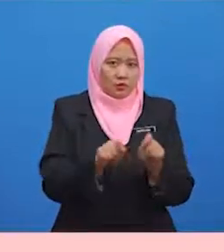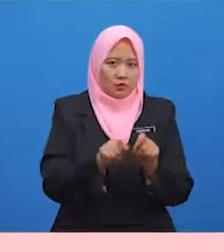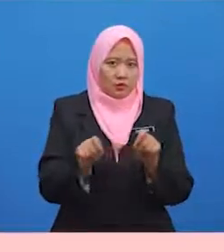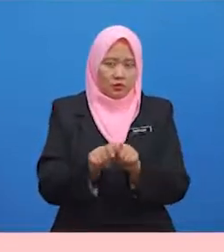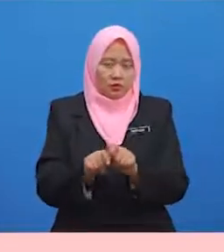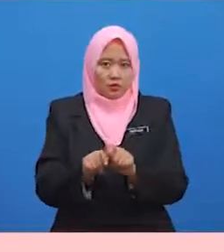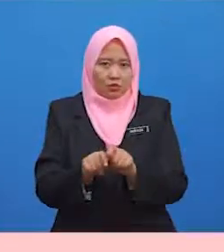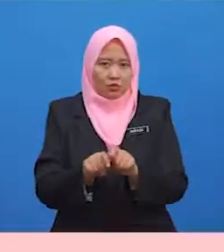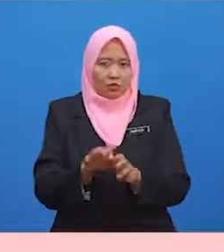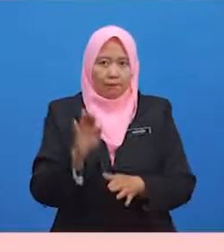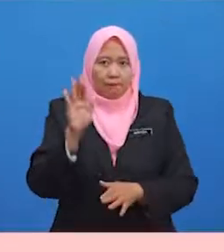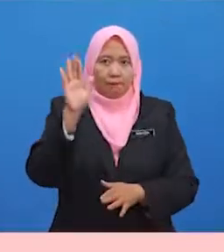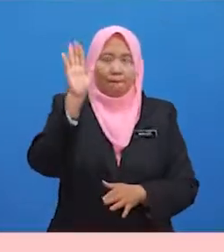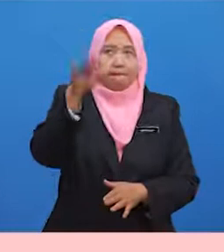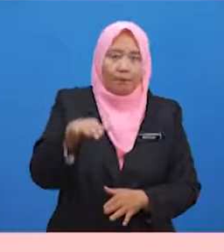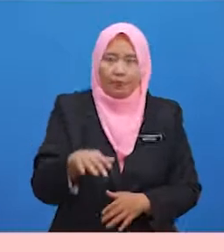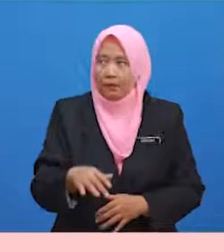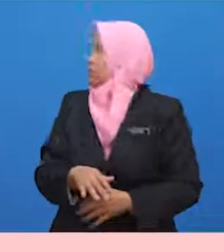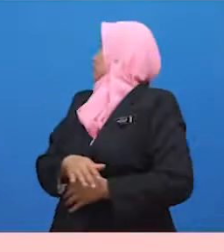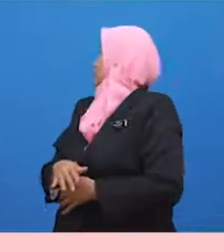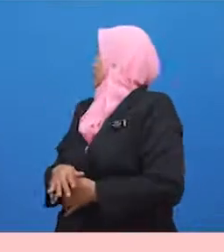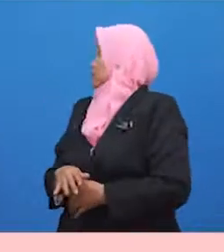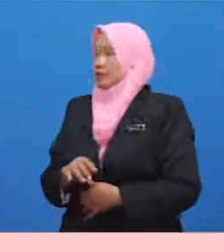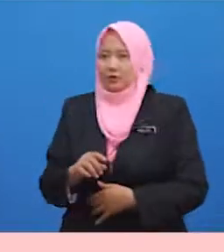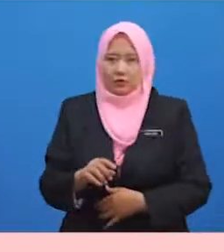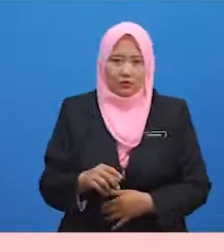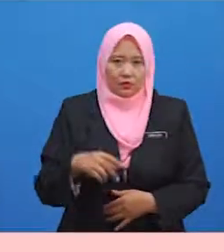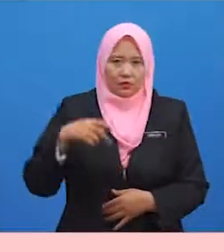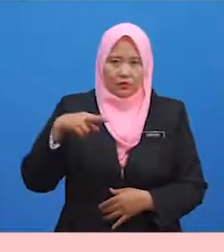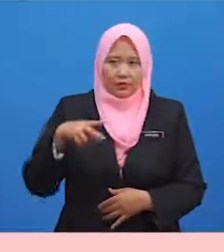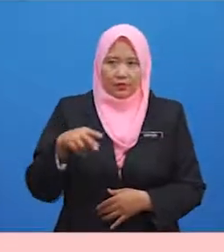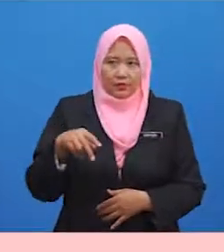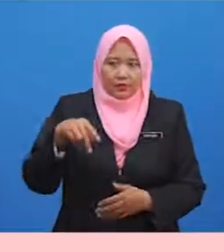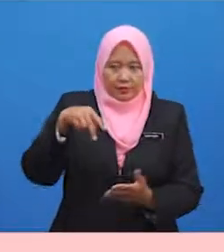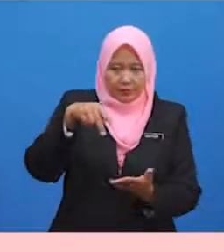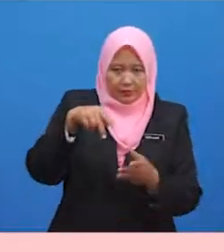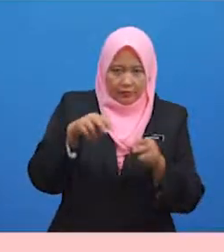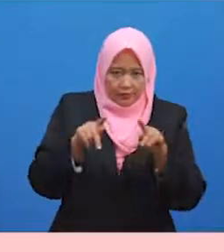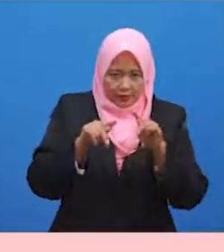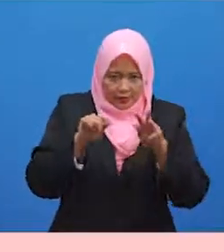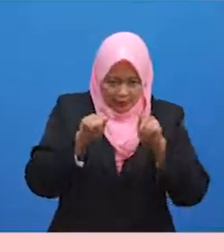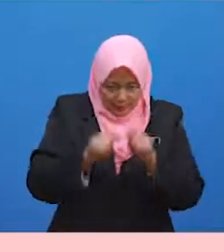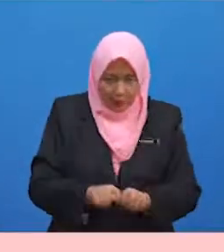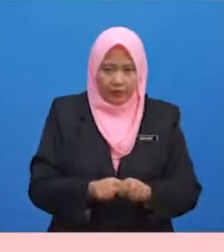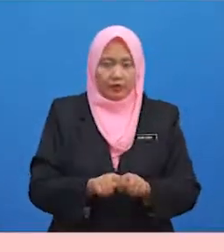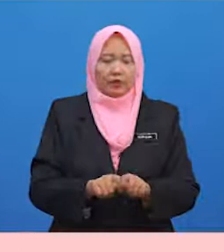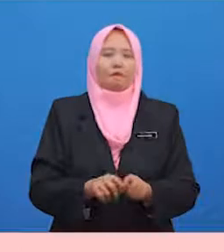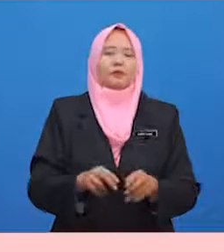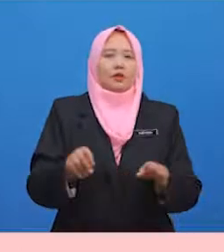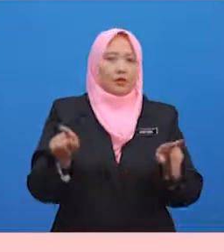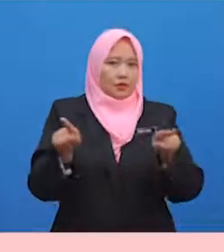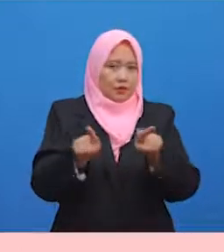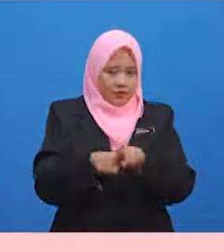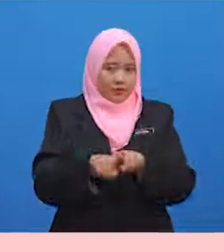dan individu memusingkan kepala dan badan tetapi kaki masih kekal menghadap hadapan di tempat yang sama